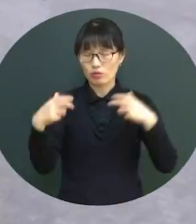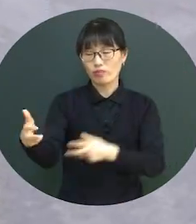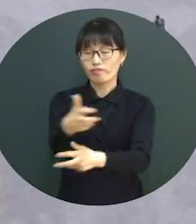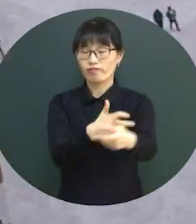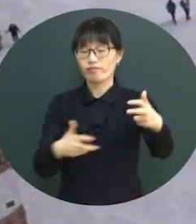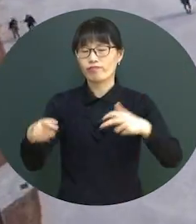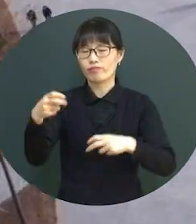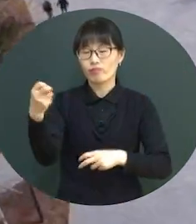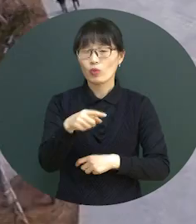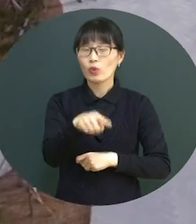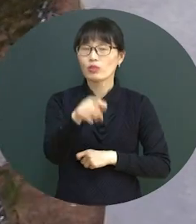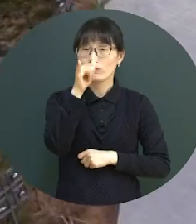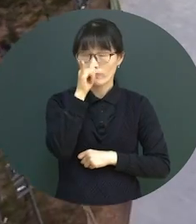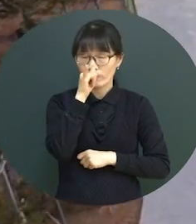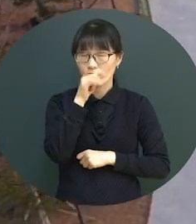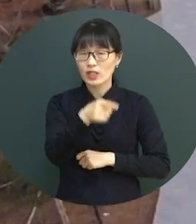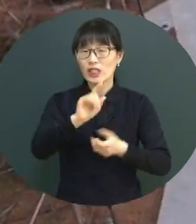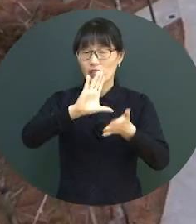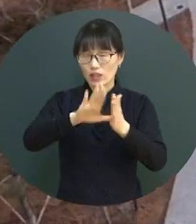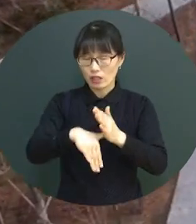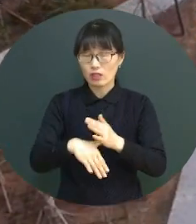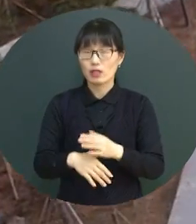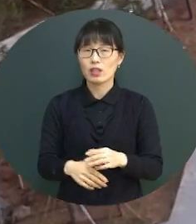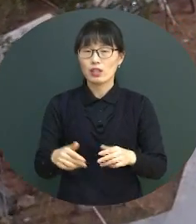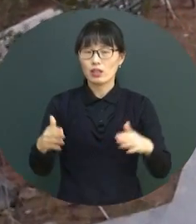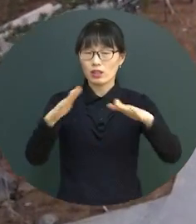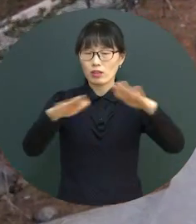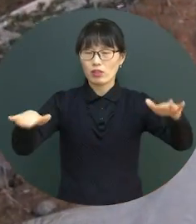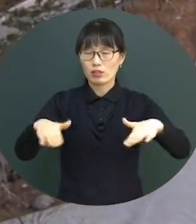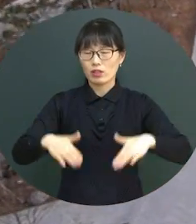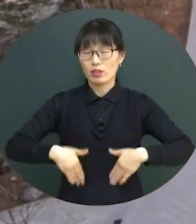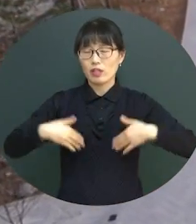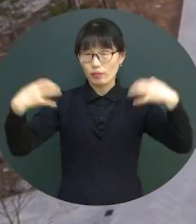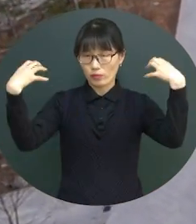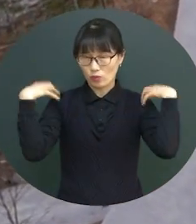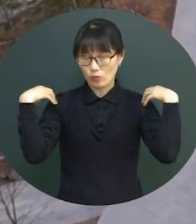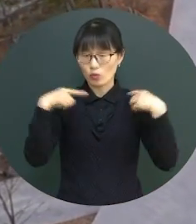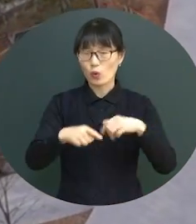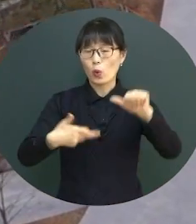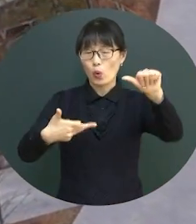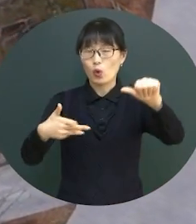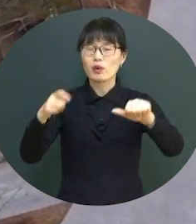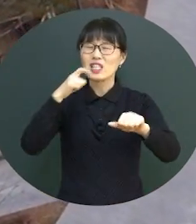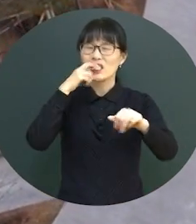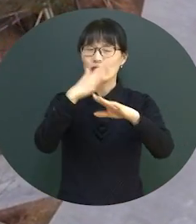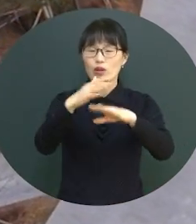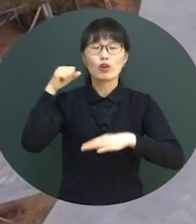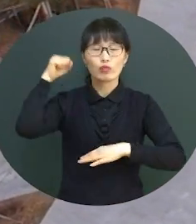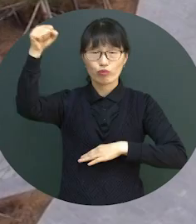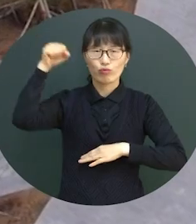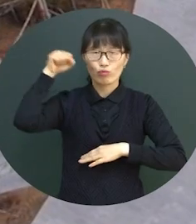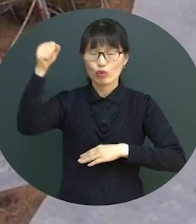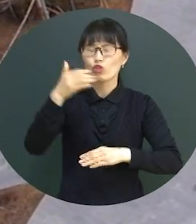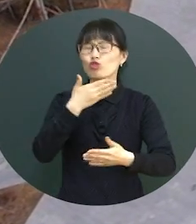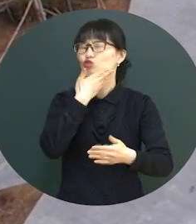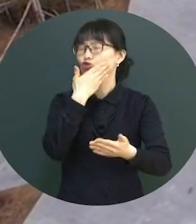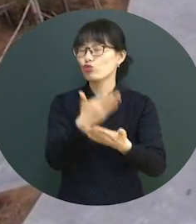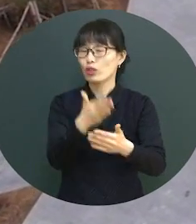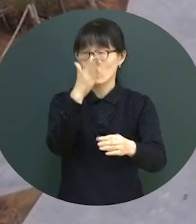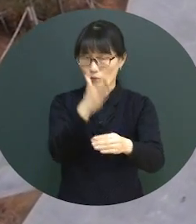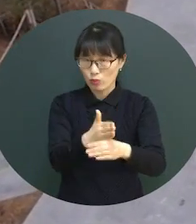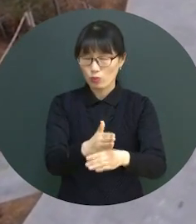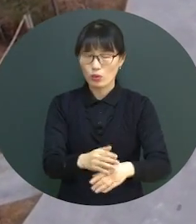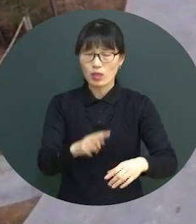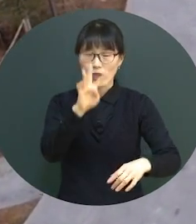있습니다. 당시 전남도청은 5.18 민주화운동의 중심지이자 시민군의 최후 결사